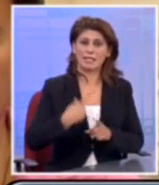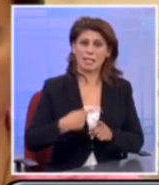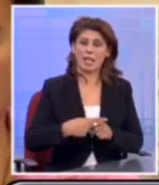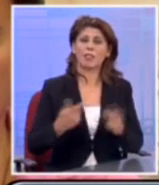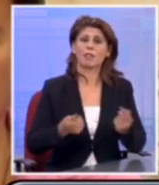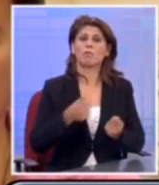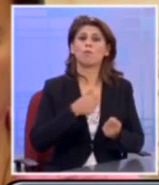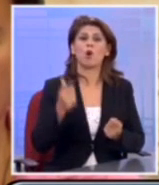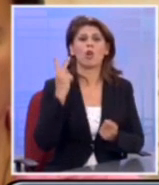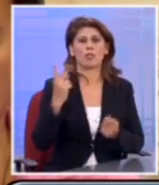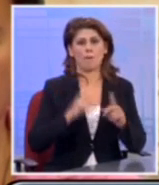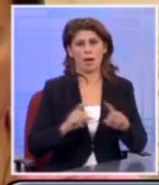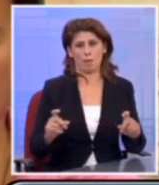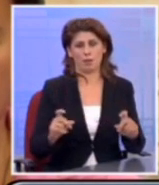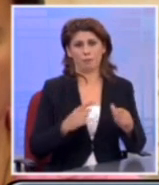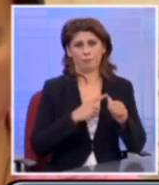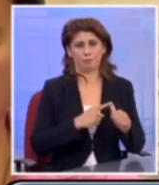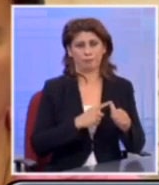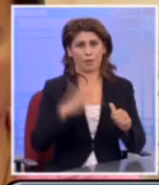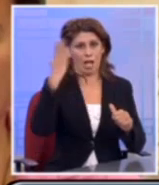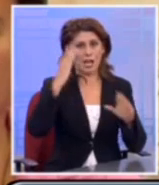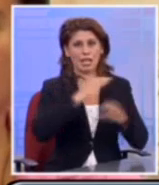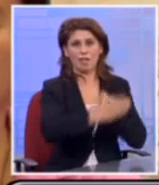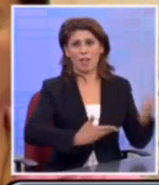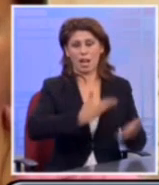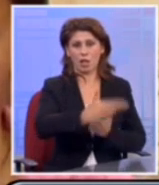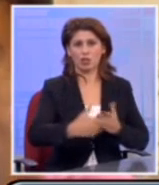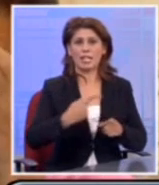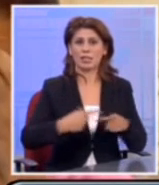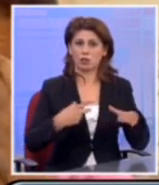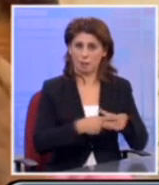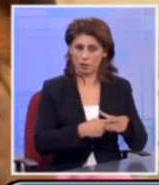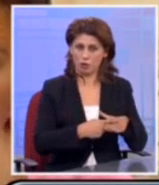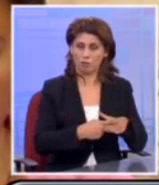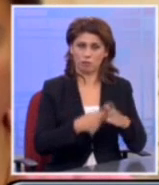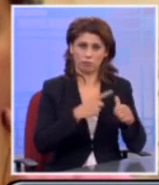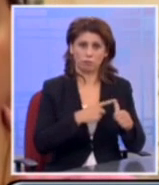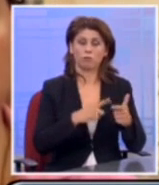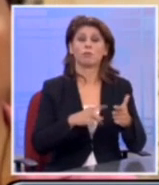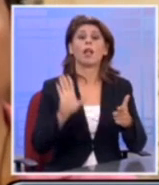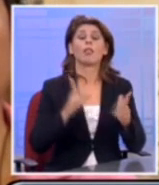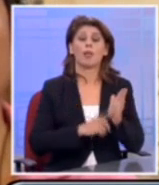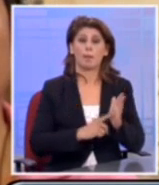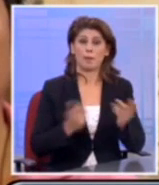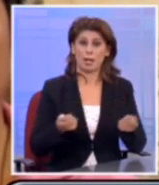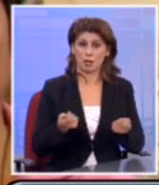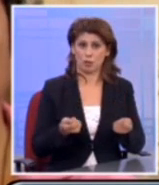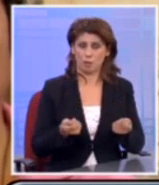χρησιμοποιήθηκαν κυρίως για δύο πράγματα. Την ανακεφαλοποίηση των ελληνικών τραπεζών, ενώ δεν θα έπρεπε να